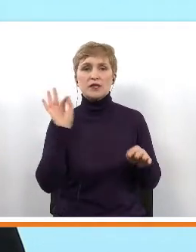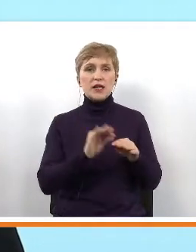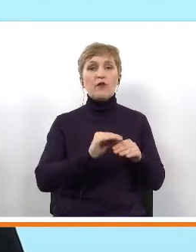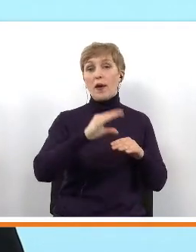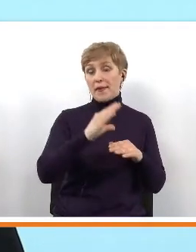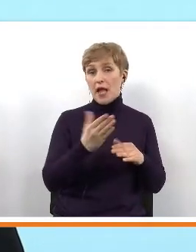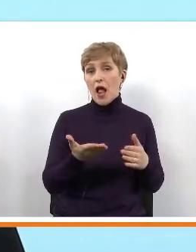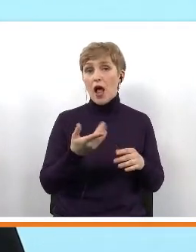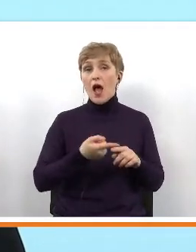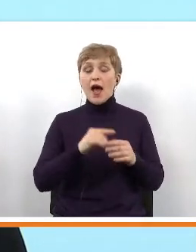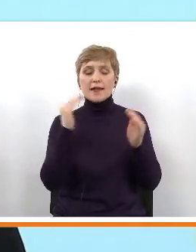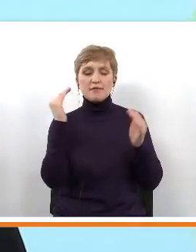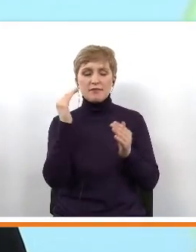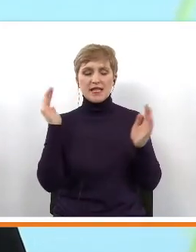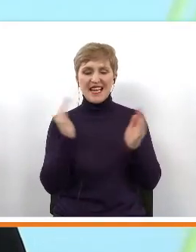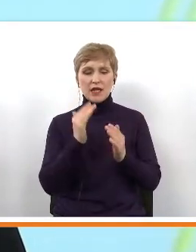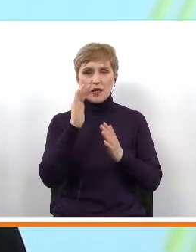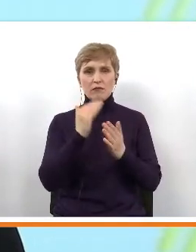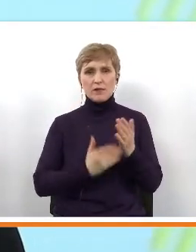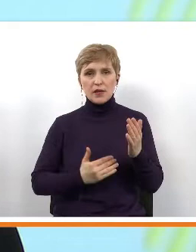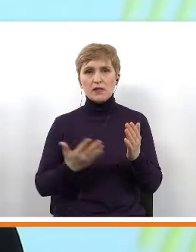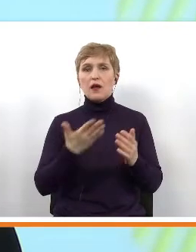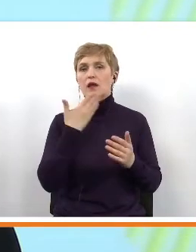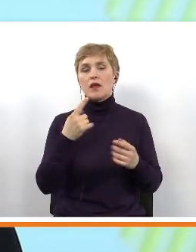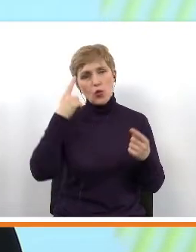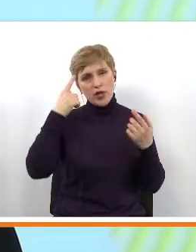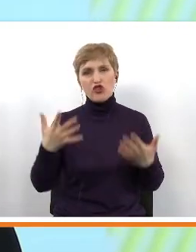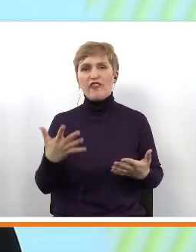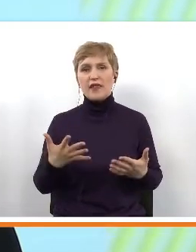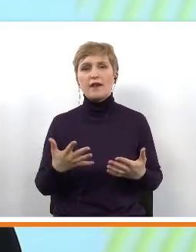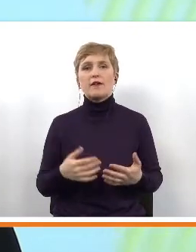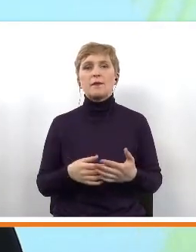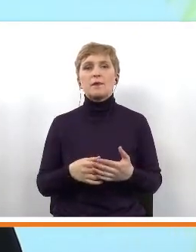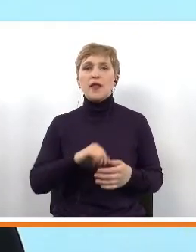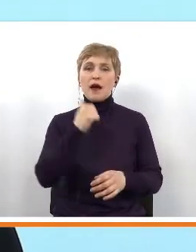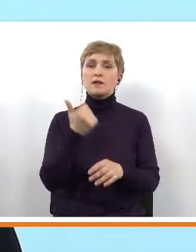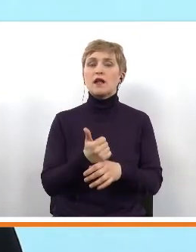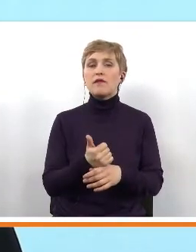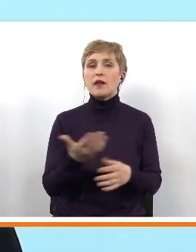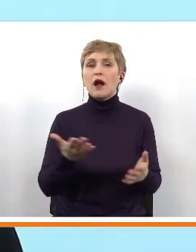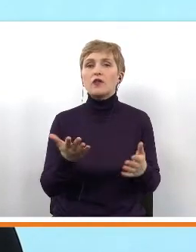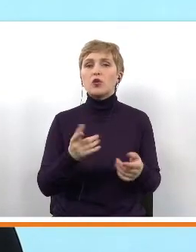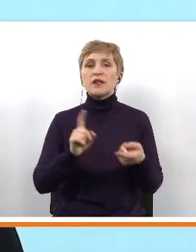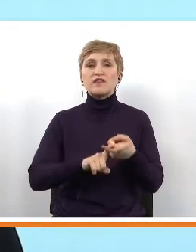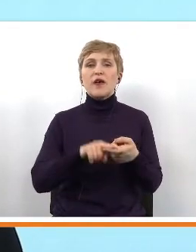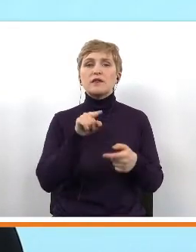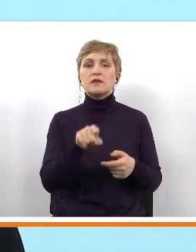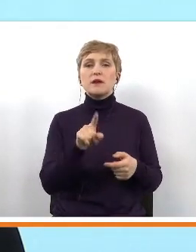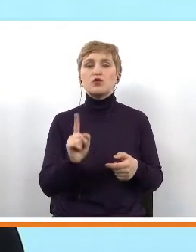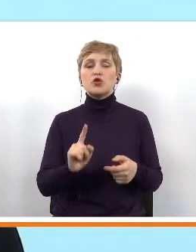в этом закрытом списке нет такого вполне очевидного основания, которое связано с тем,